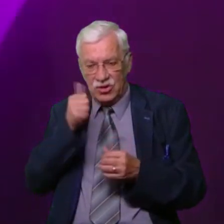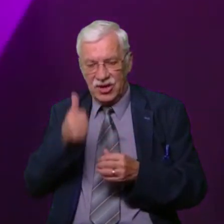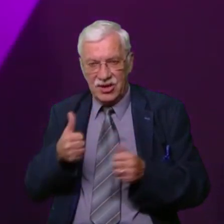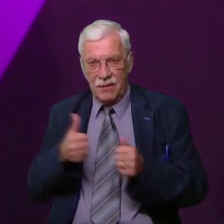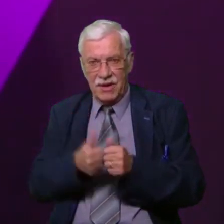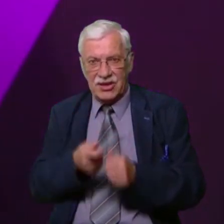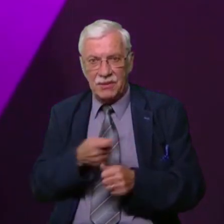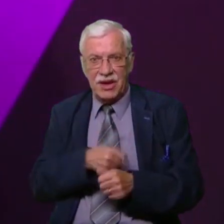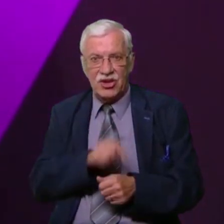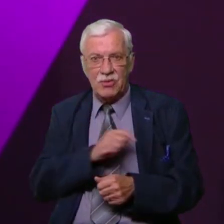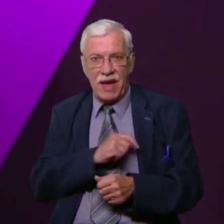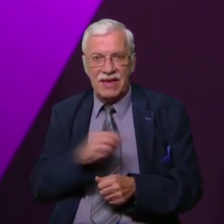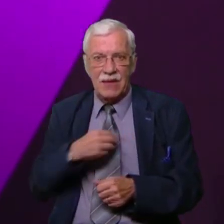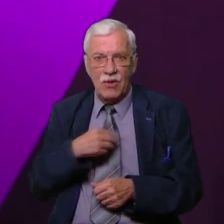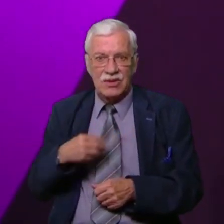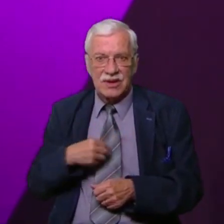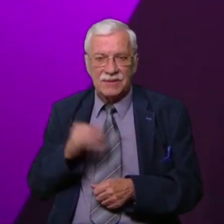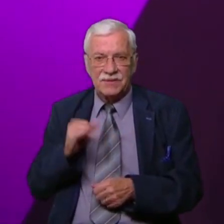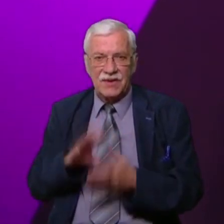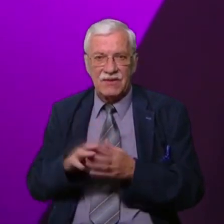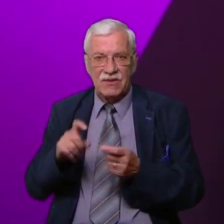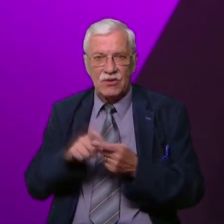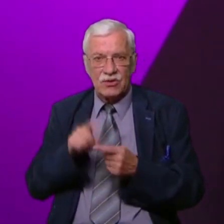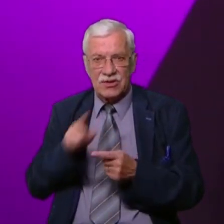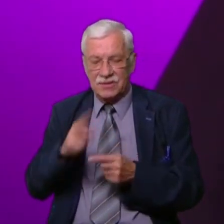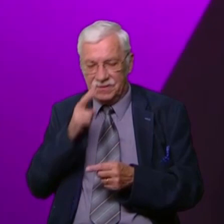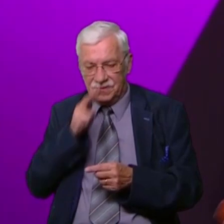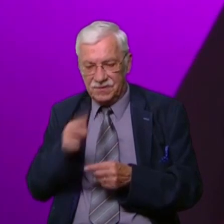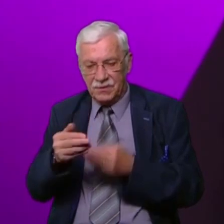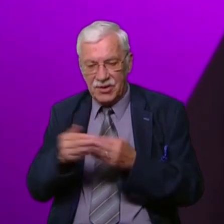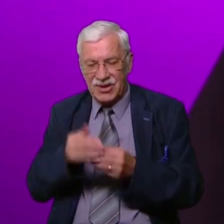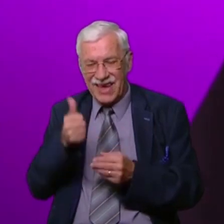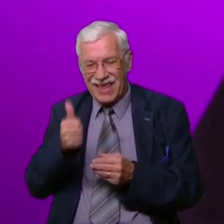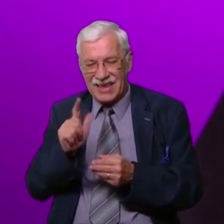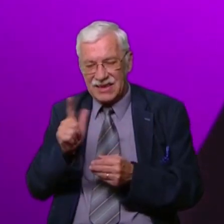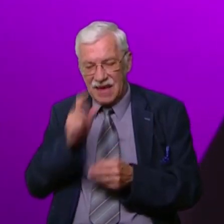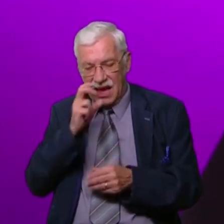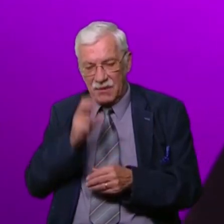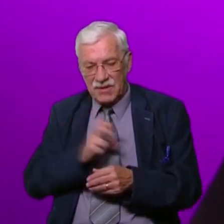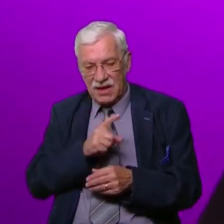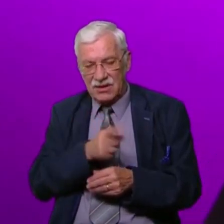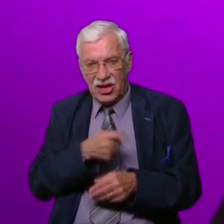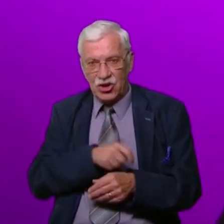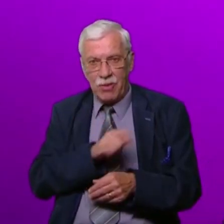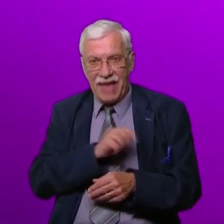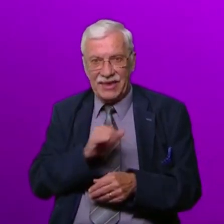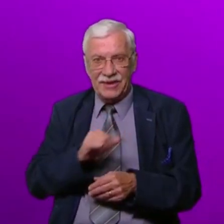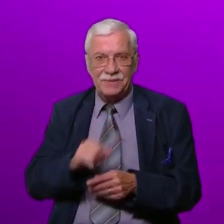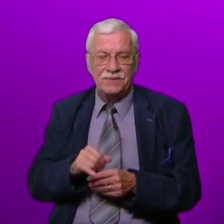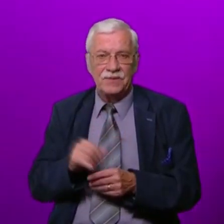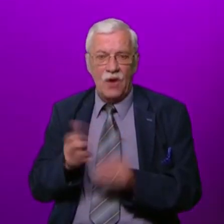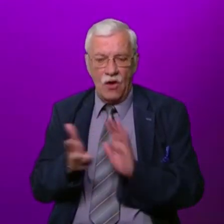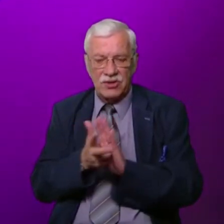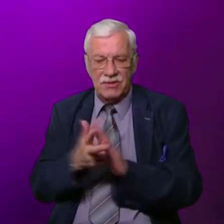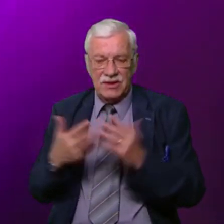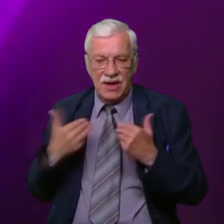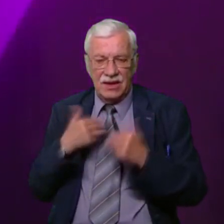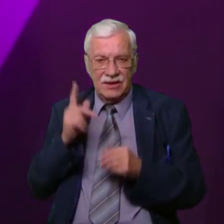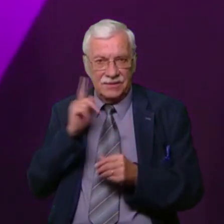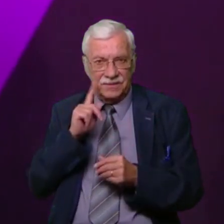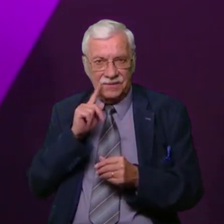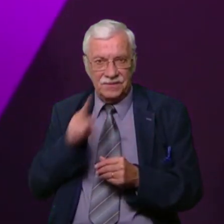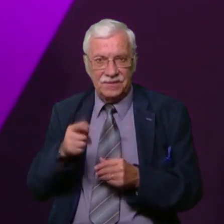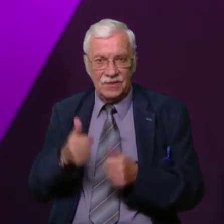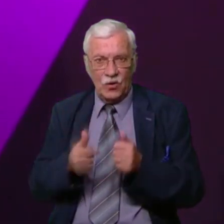meczem Hiszpania-Polska i w związku z tym przyjrzymy się bliżej jednemu z reprezentantów Hiszpanii. 18-letni